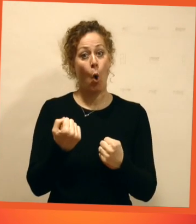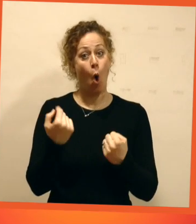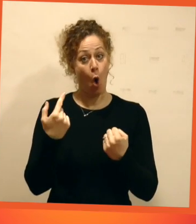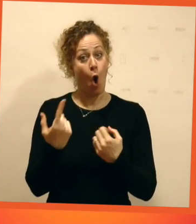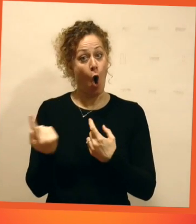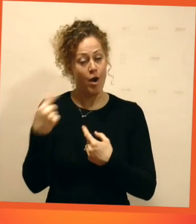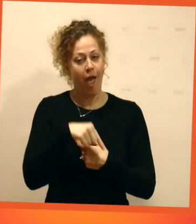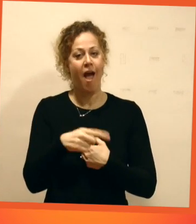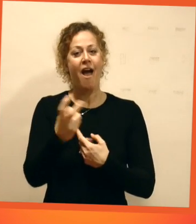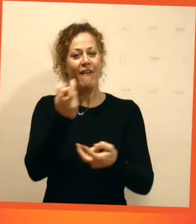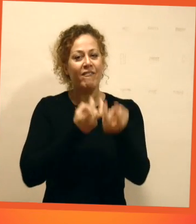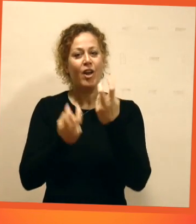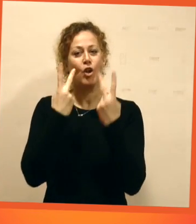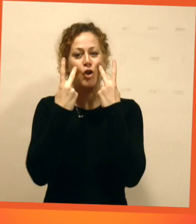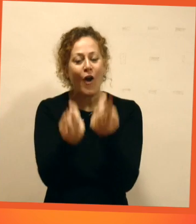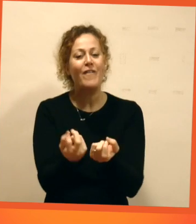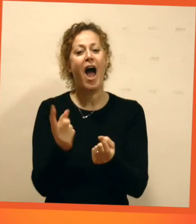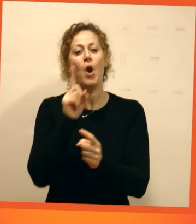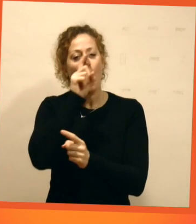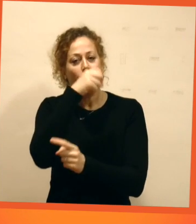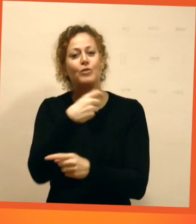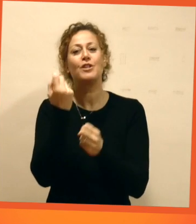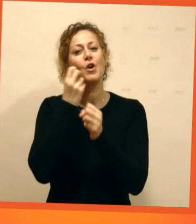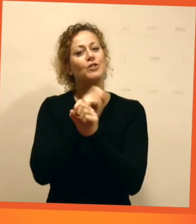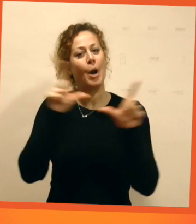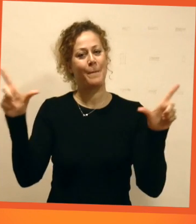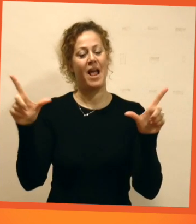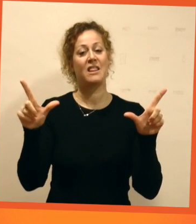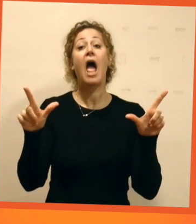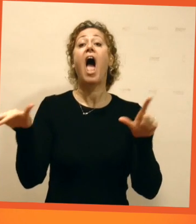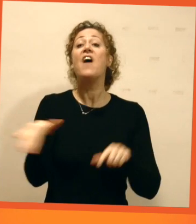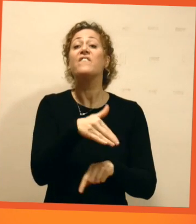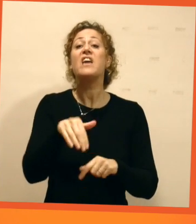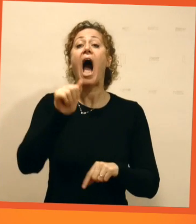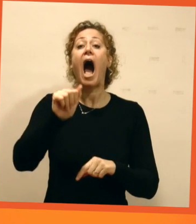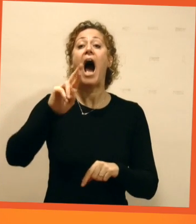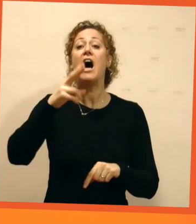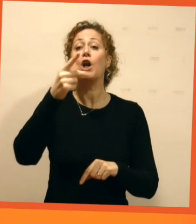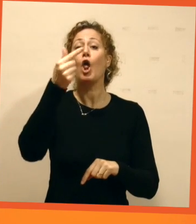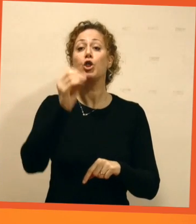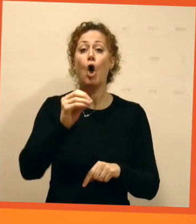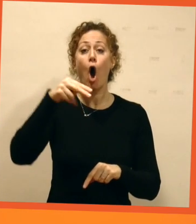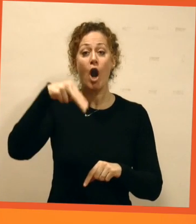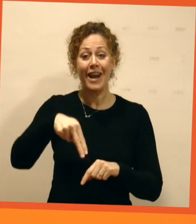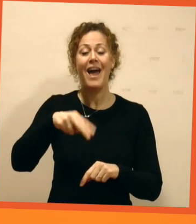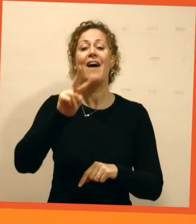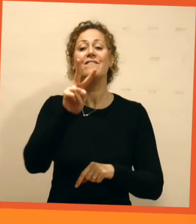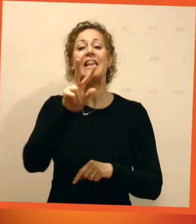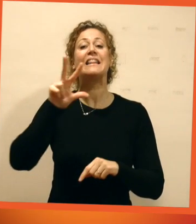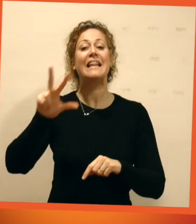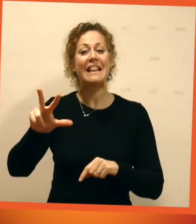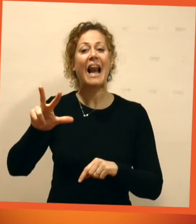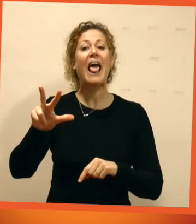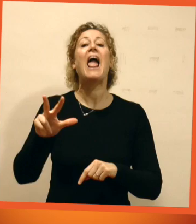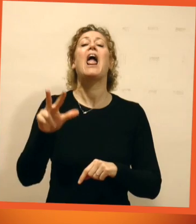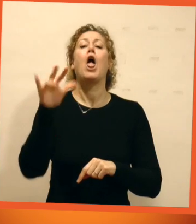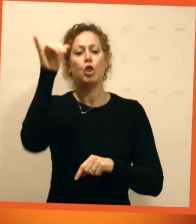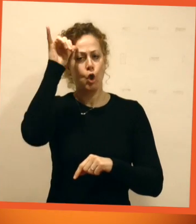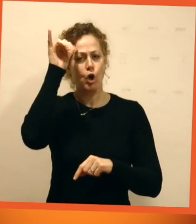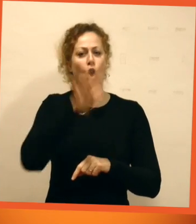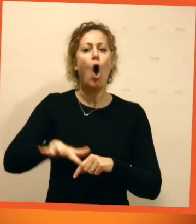fatevi incuriosire, fatevi sorprendere. Diamo l'indirizzo della sede: via Artom 23 a Torino, zona Mirafiori